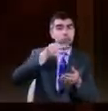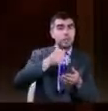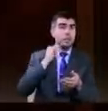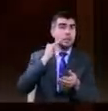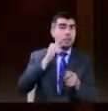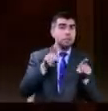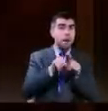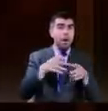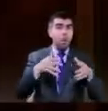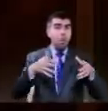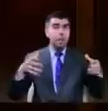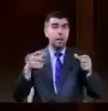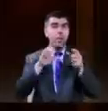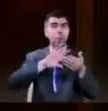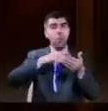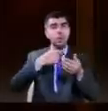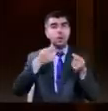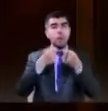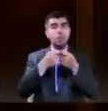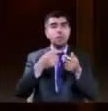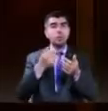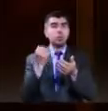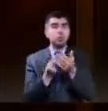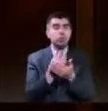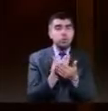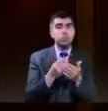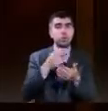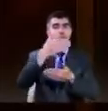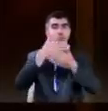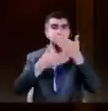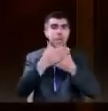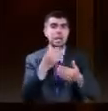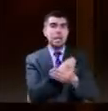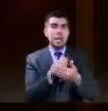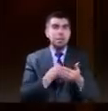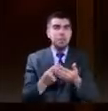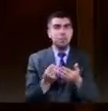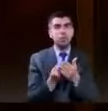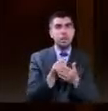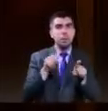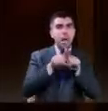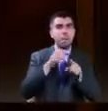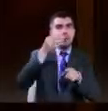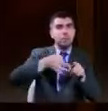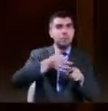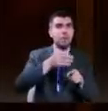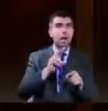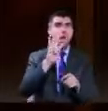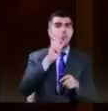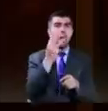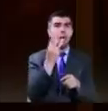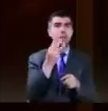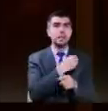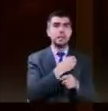بالخصوص توسيع الطاقة الاستيعابية لمستشفيات الطب النفسي وإحداث مصالح استشفائية مندمجة جديدة، وتفضيل 34 طبيب